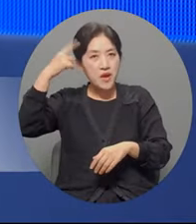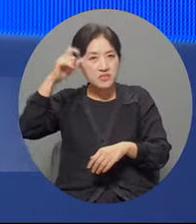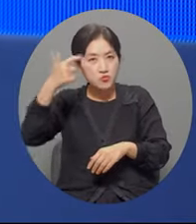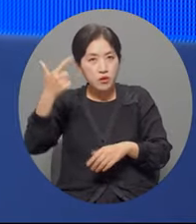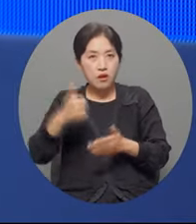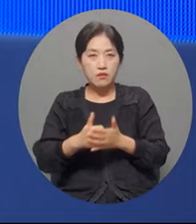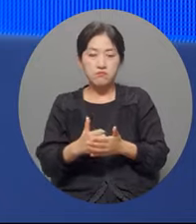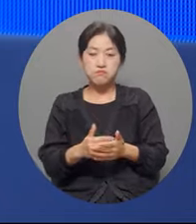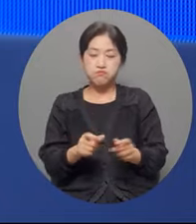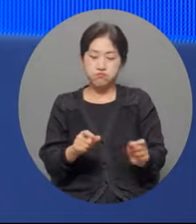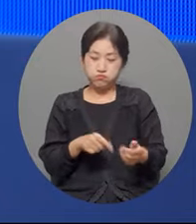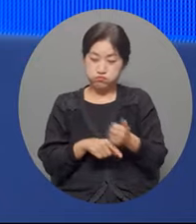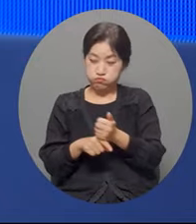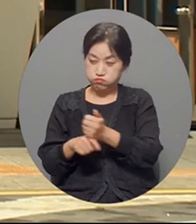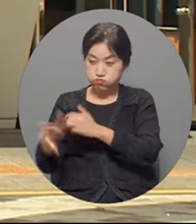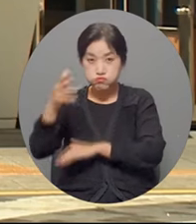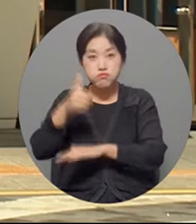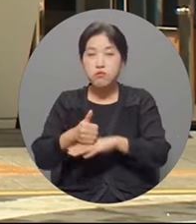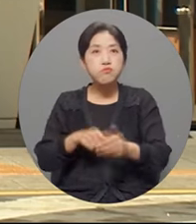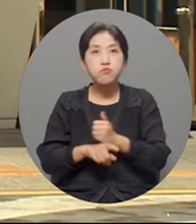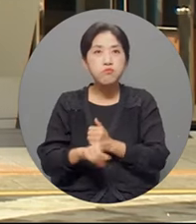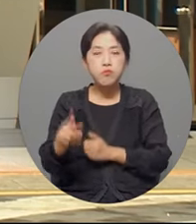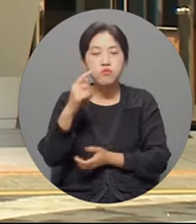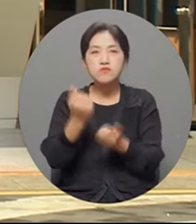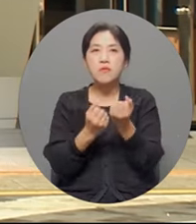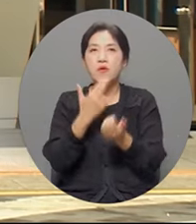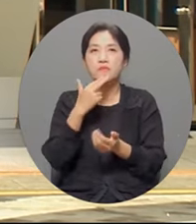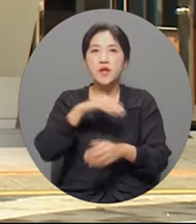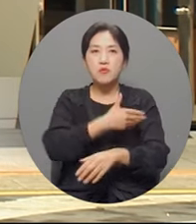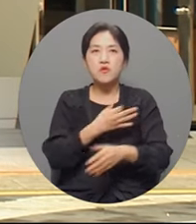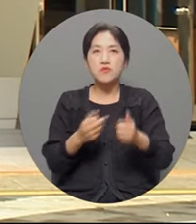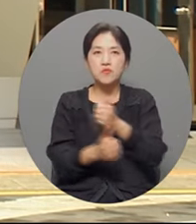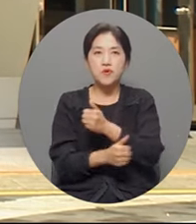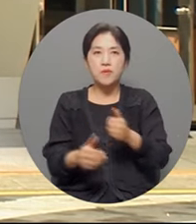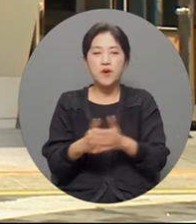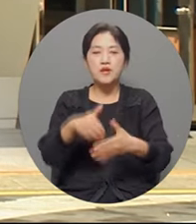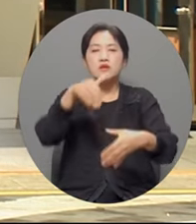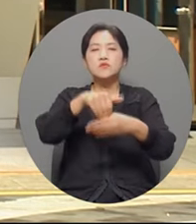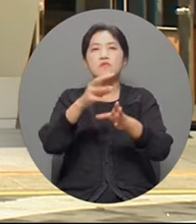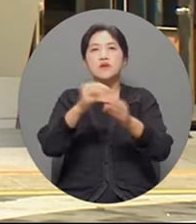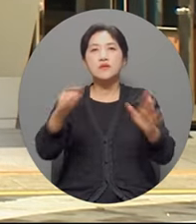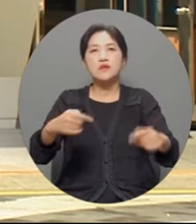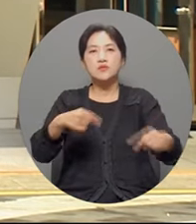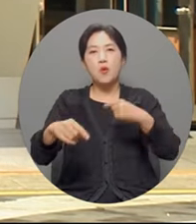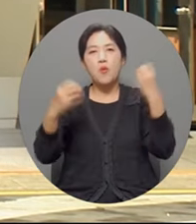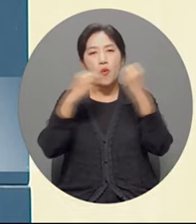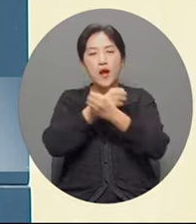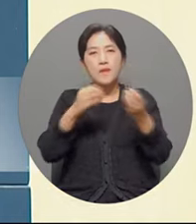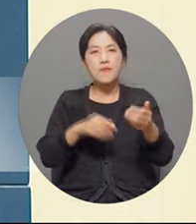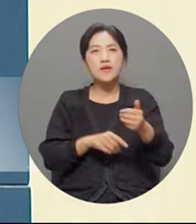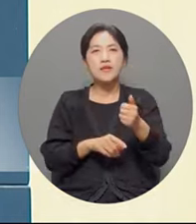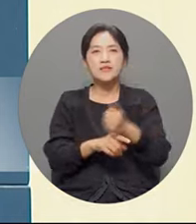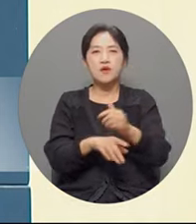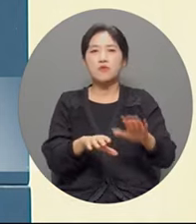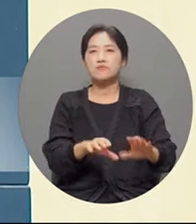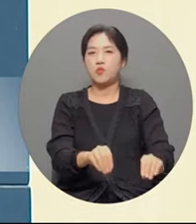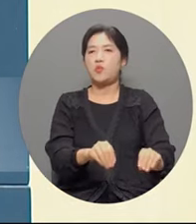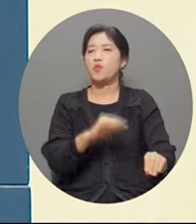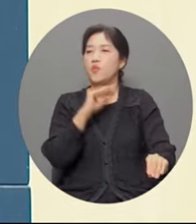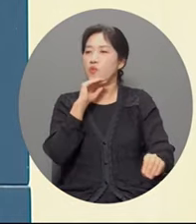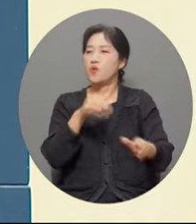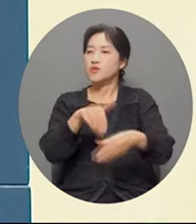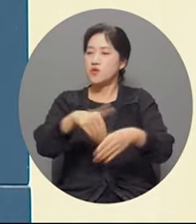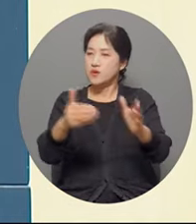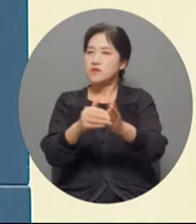설명하지 않았습니다 권위는 뒤늦게야 선거 기관 중 정치적으로 오해받을 만한 사건은 조사를 멈췄고 선거가